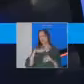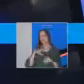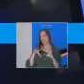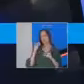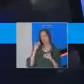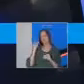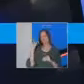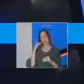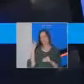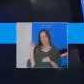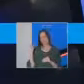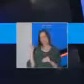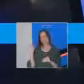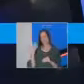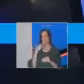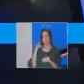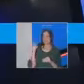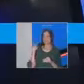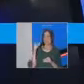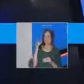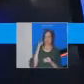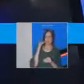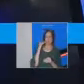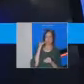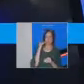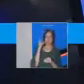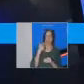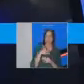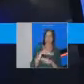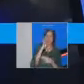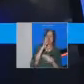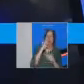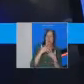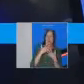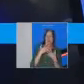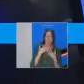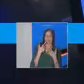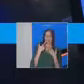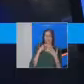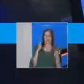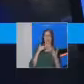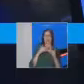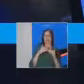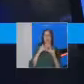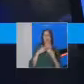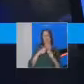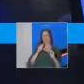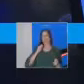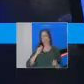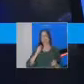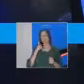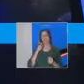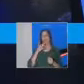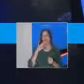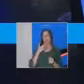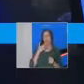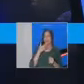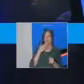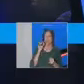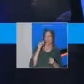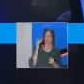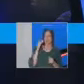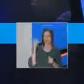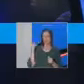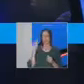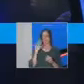שונה גם על הבחירות בארצות הברית, בין ישראל לבין ארצות הברית, זה עוד יותר מרחיב את הקרע בין יהדות ישראל ליהדות ארצות